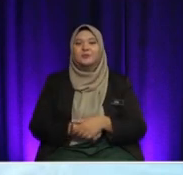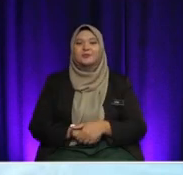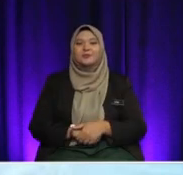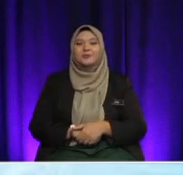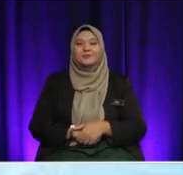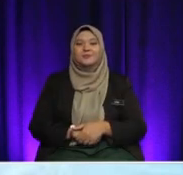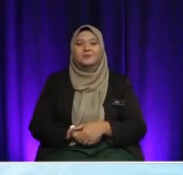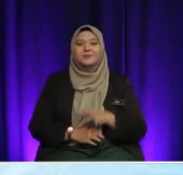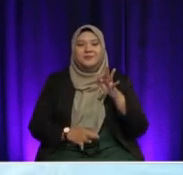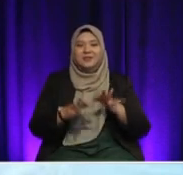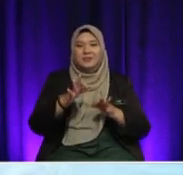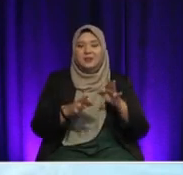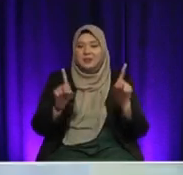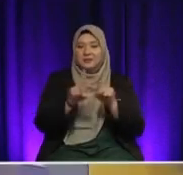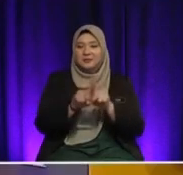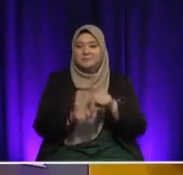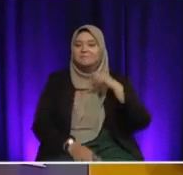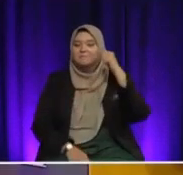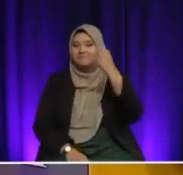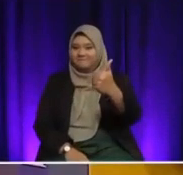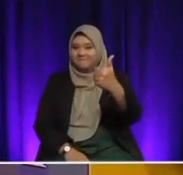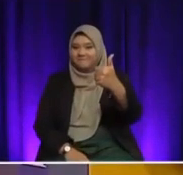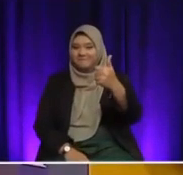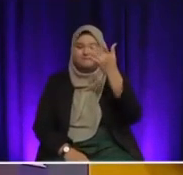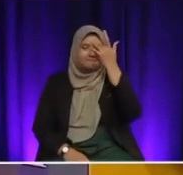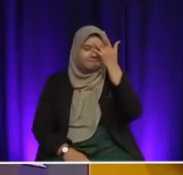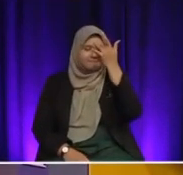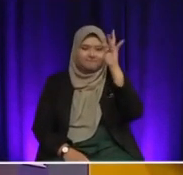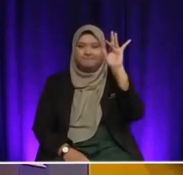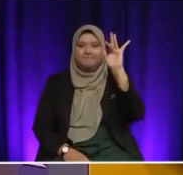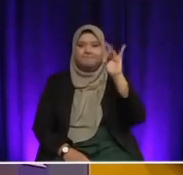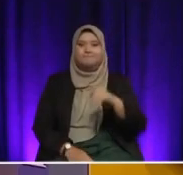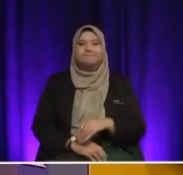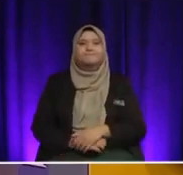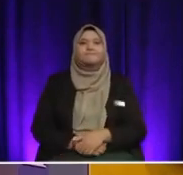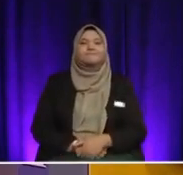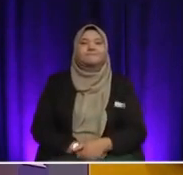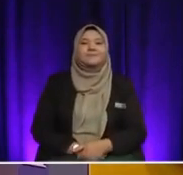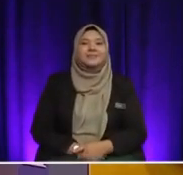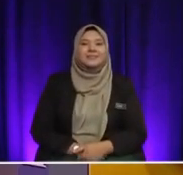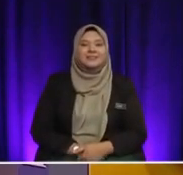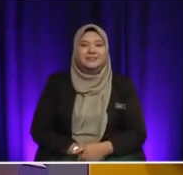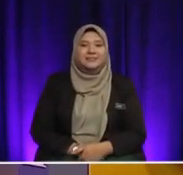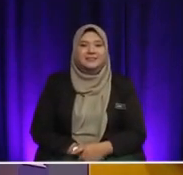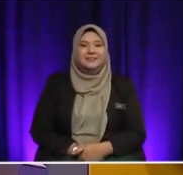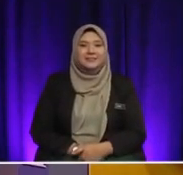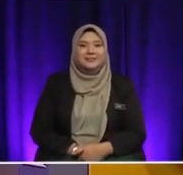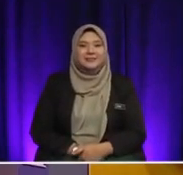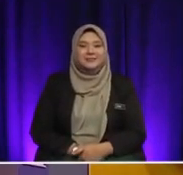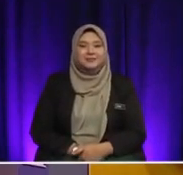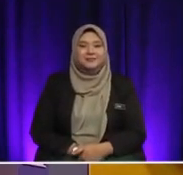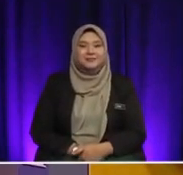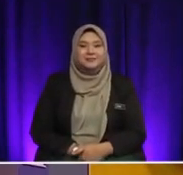kalau biasanya saya ajar dekat kelas, mereka sepatutnya lah. Yeah. Tulis ayat penuh walaupun nampak macam banyaknya